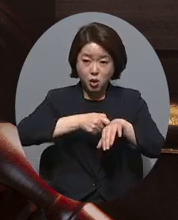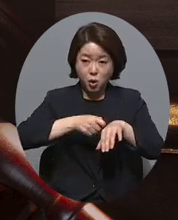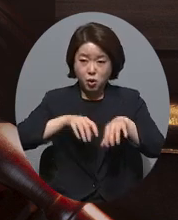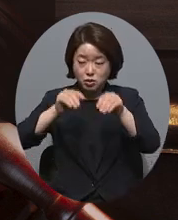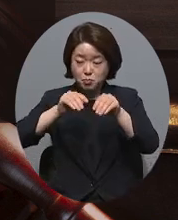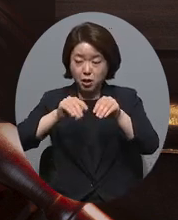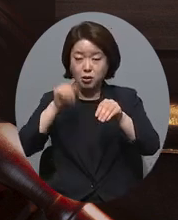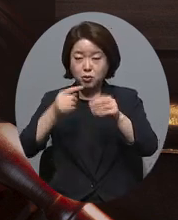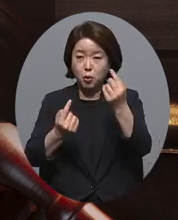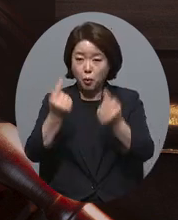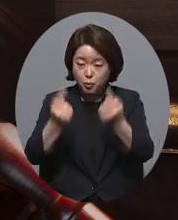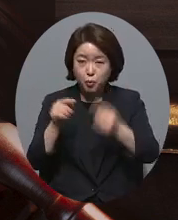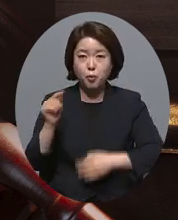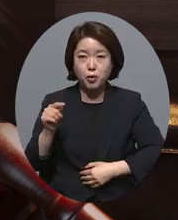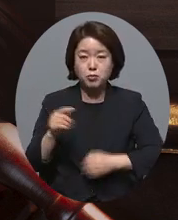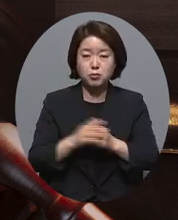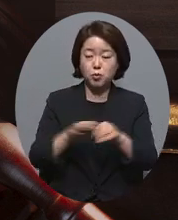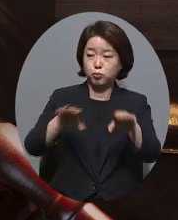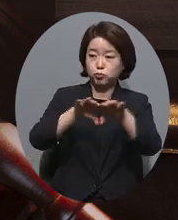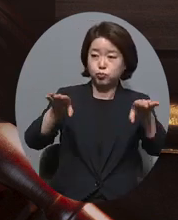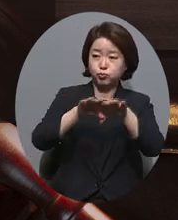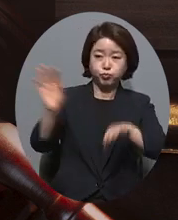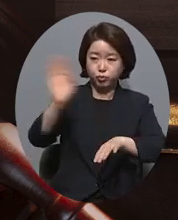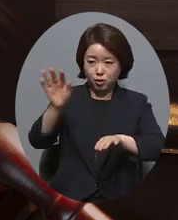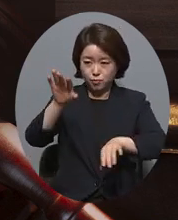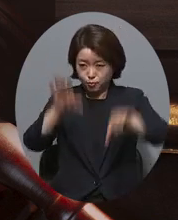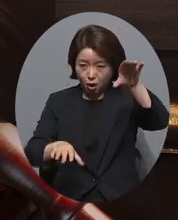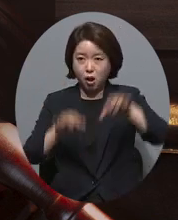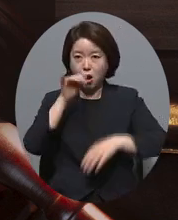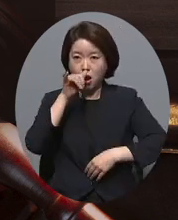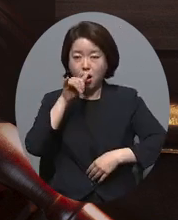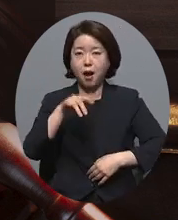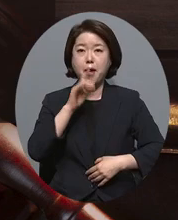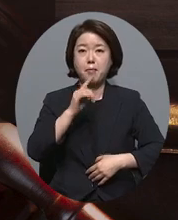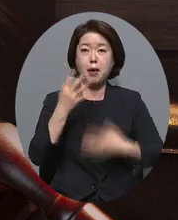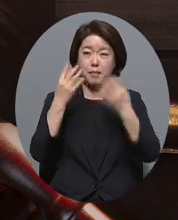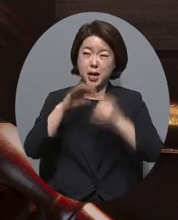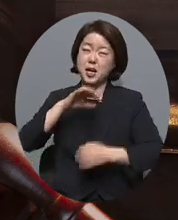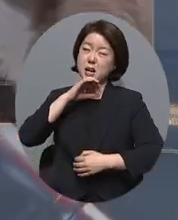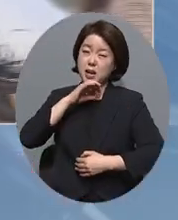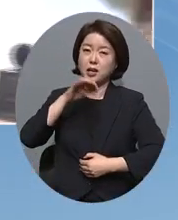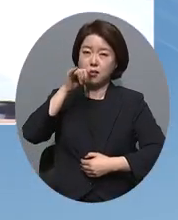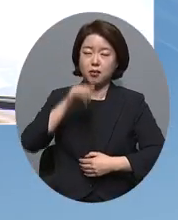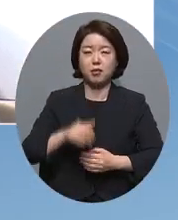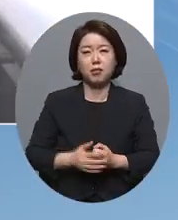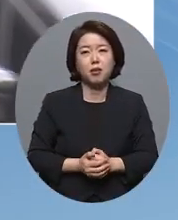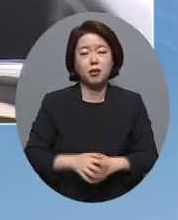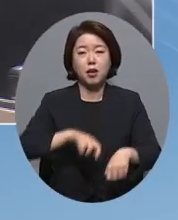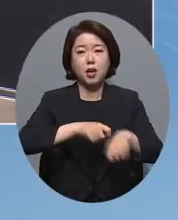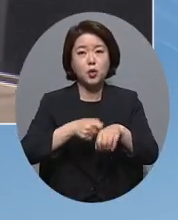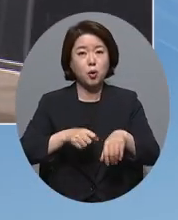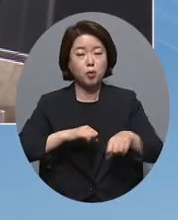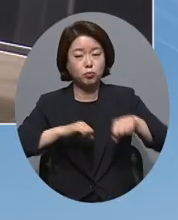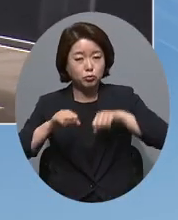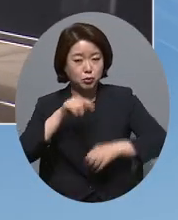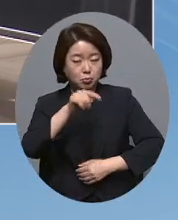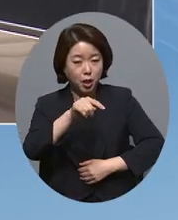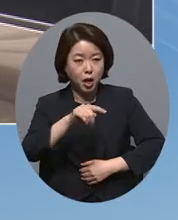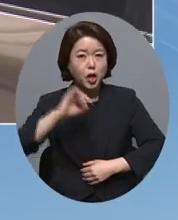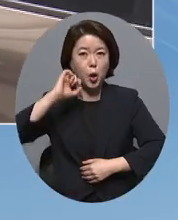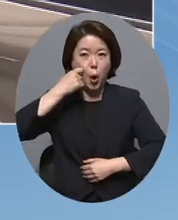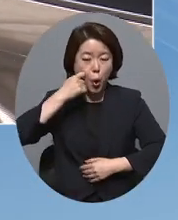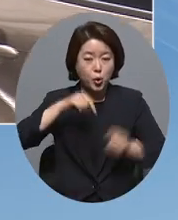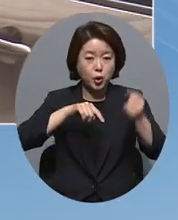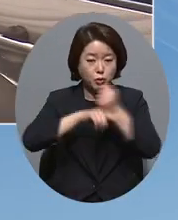이거는 좀 형평에 맞지 않는 것이 아니냐라는 이야기들이 있었는데 어쨌든 그 형을 집행하기 상당히 어려운